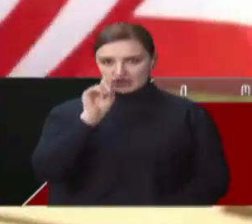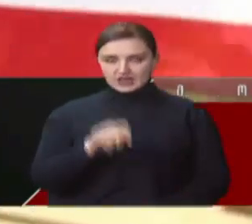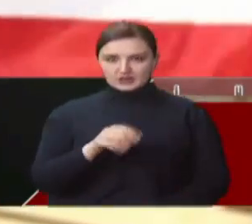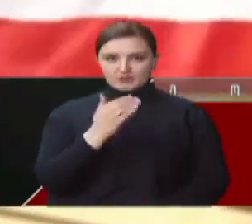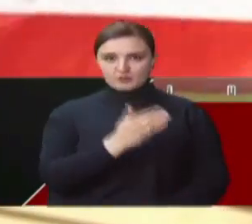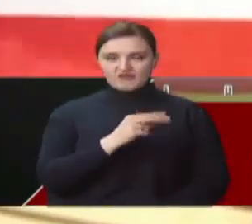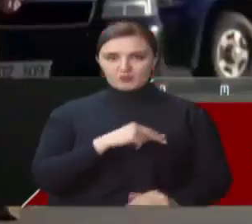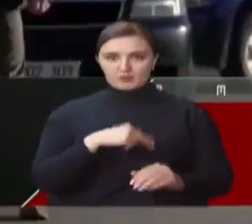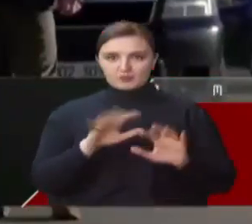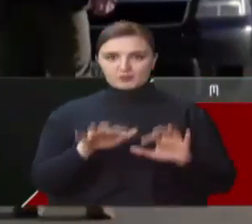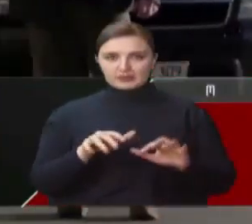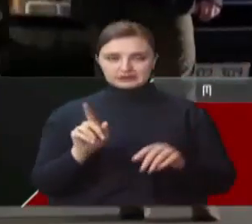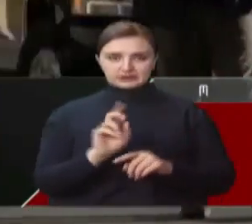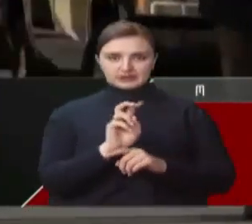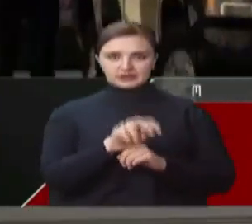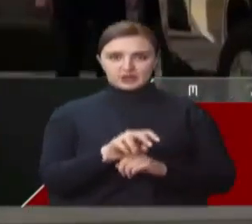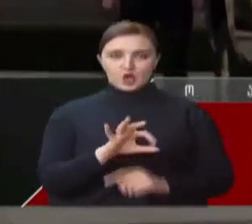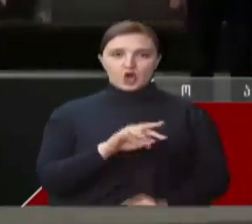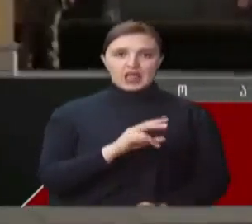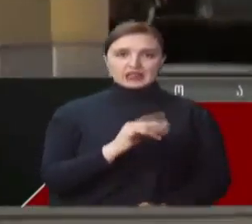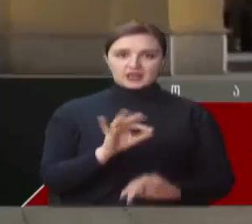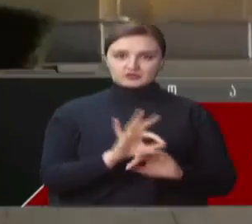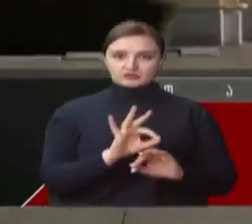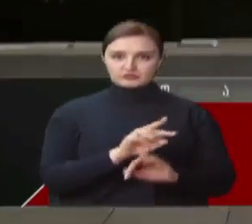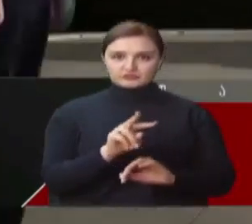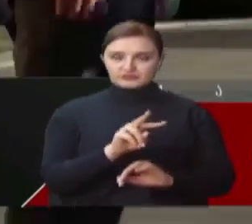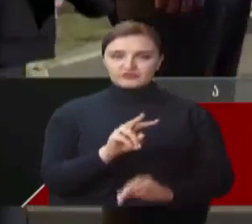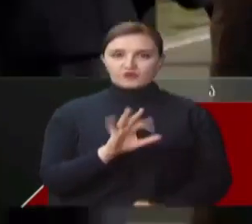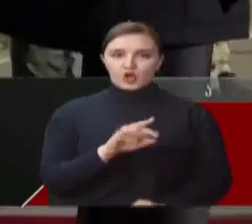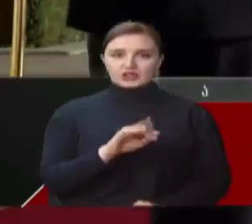ადმინისტრაციაში მივიდა, სადაც მას ვოლოდიმერ და ოლენა ზელენსკები დახვდნენ.